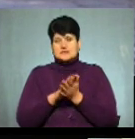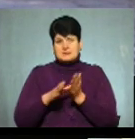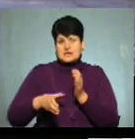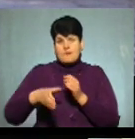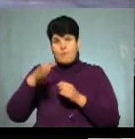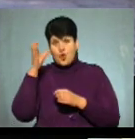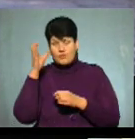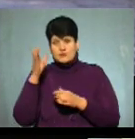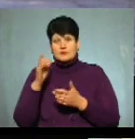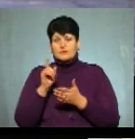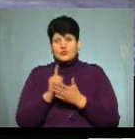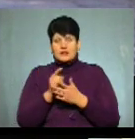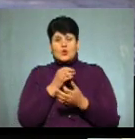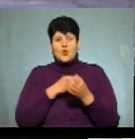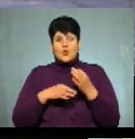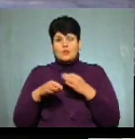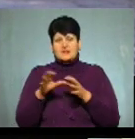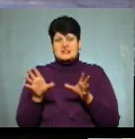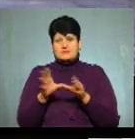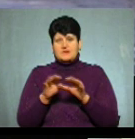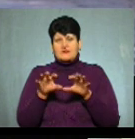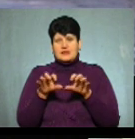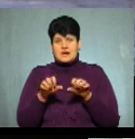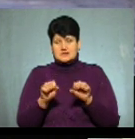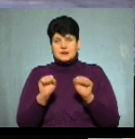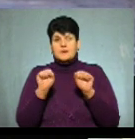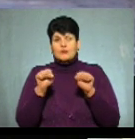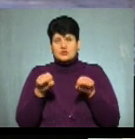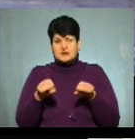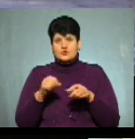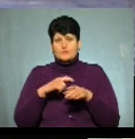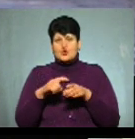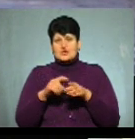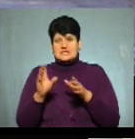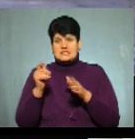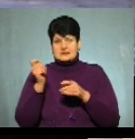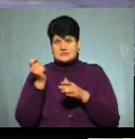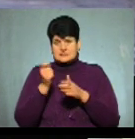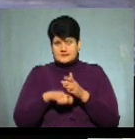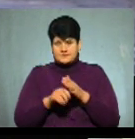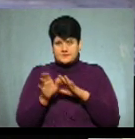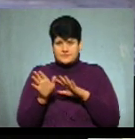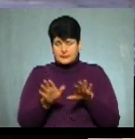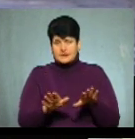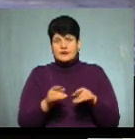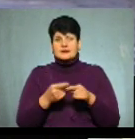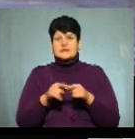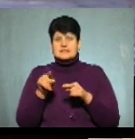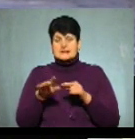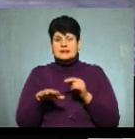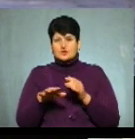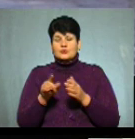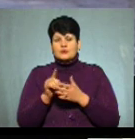сміттєпровід, мають обговорити із співвласниками при можливості, щоб його заварити. Де мешканці не погодяться, все одно на цій території також має